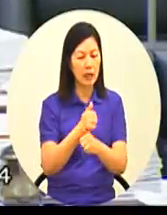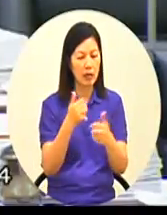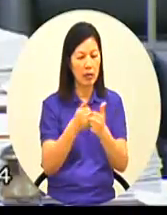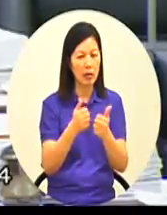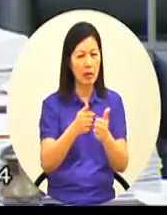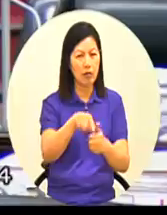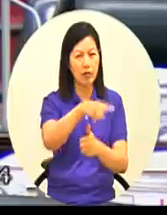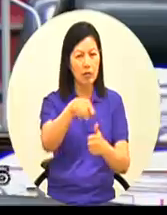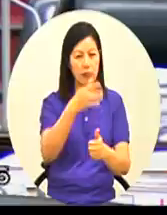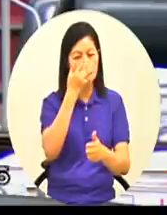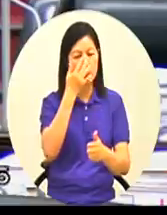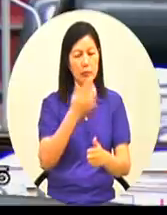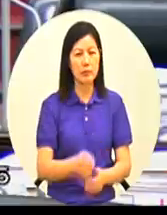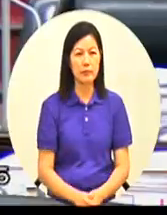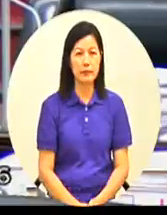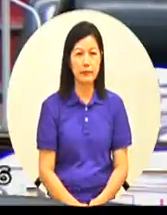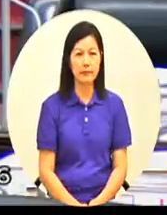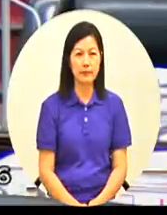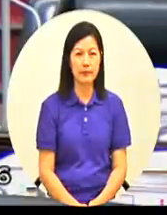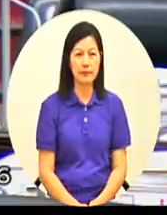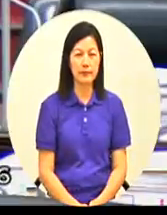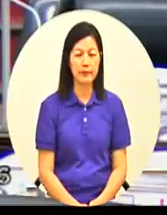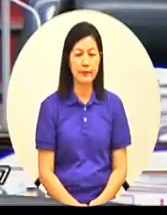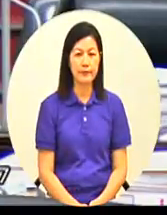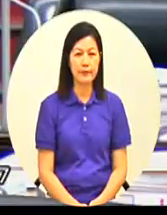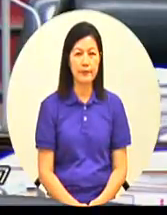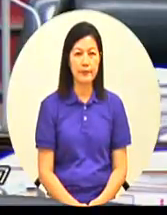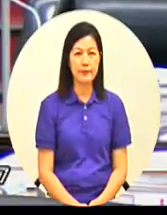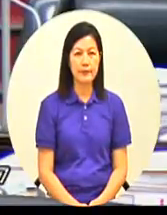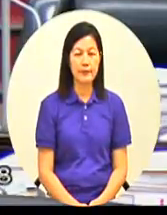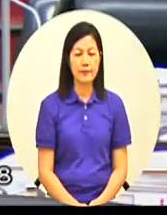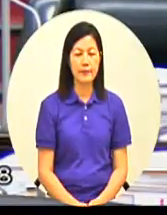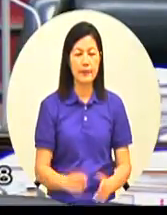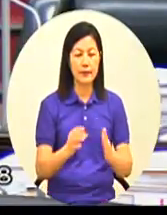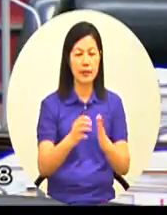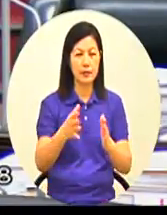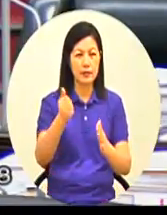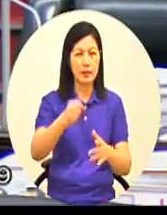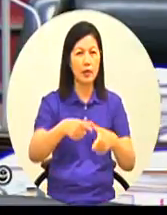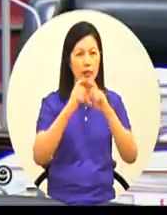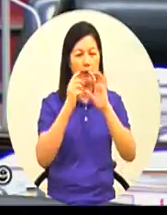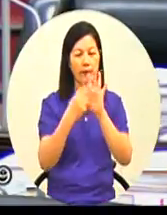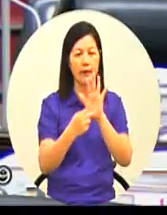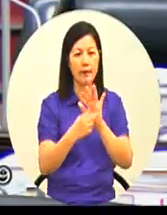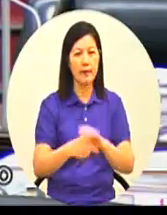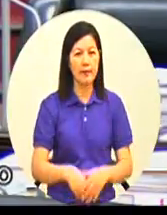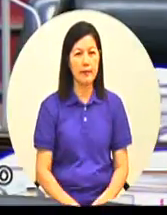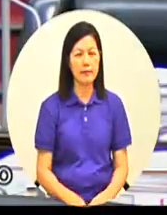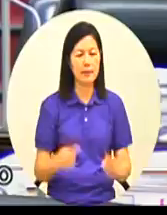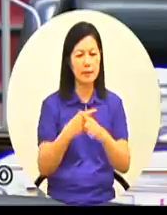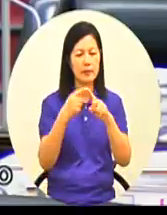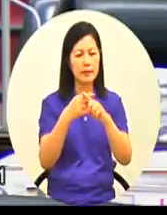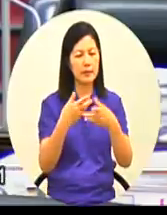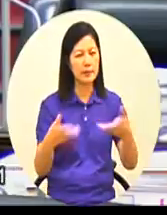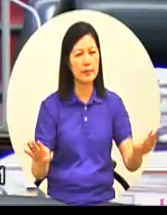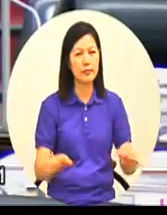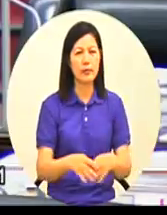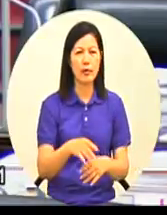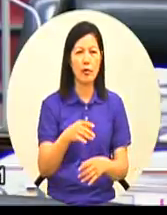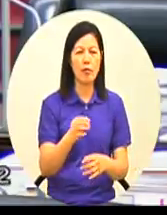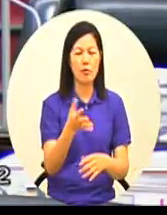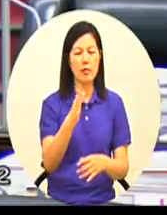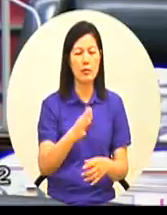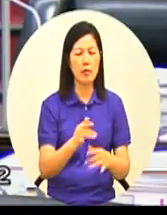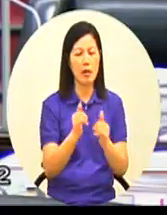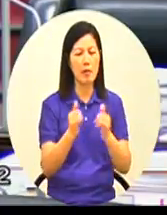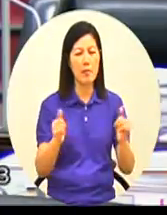发生什么事情。来，请这个局长讲好了，为什么会有那么多的这些争议的事情？包括说我们不是一个民权